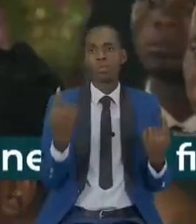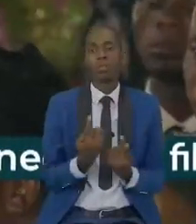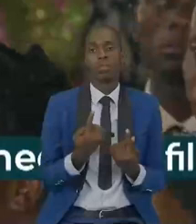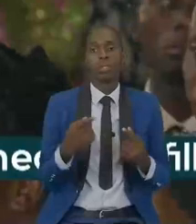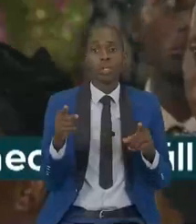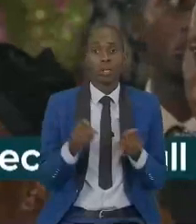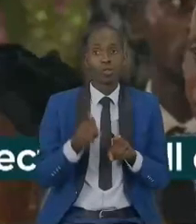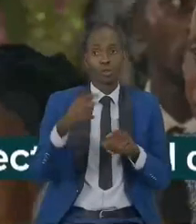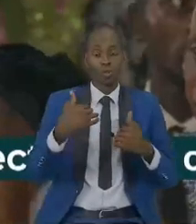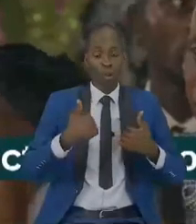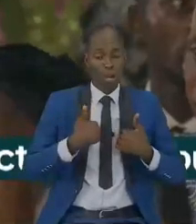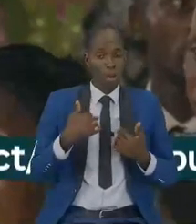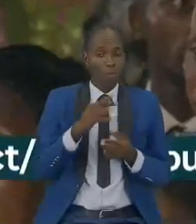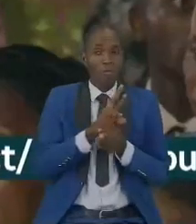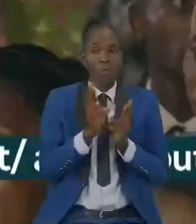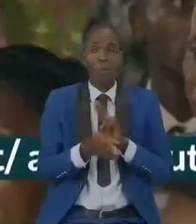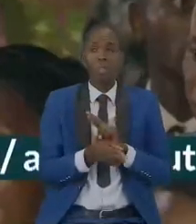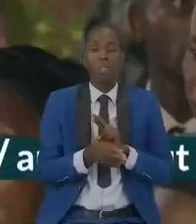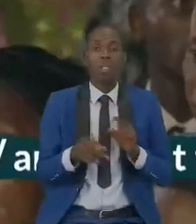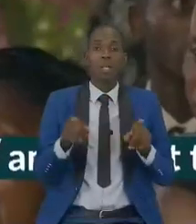tous les détails.